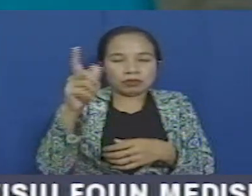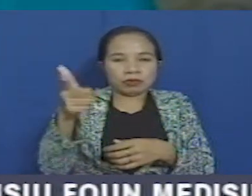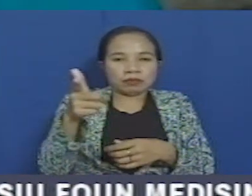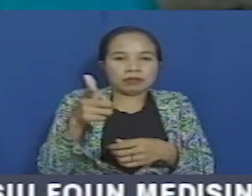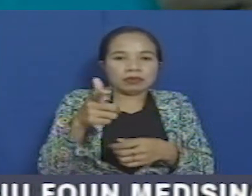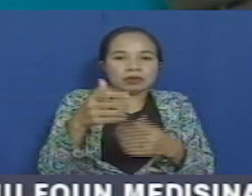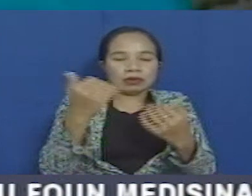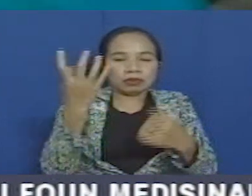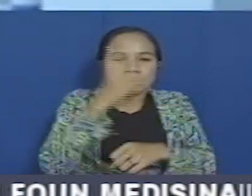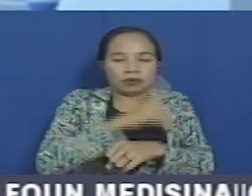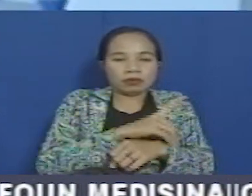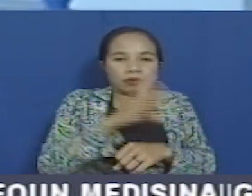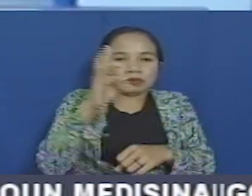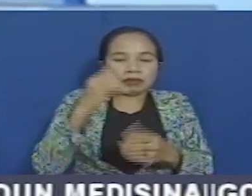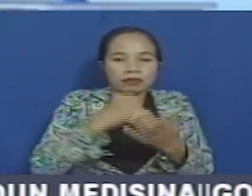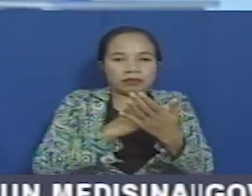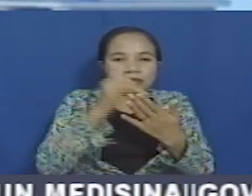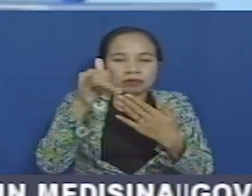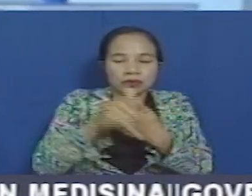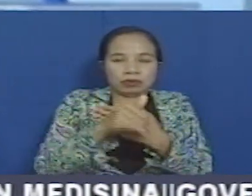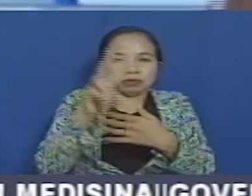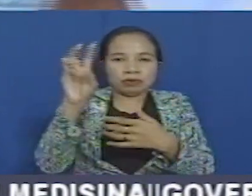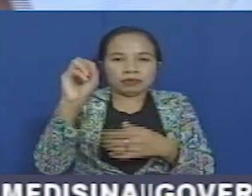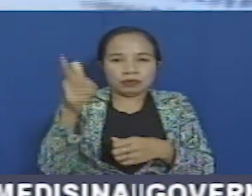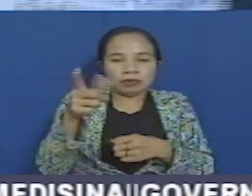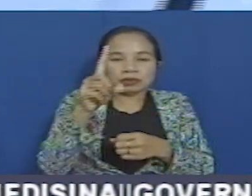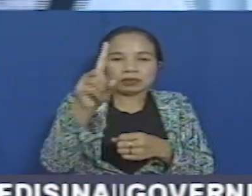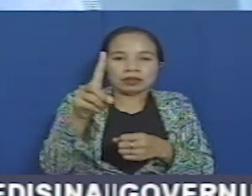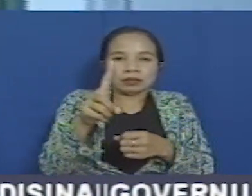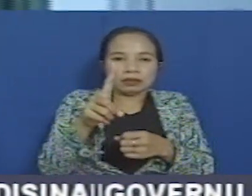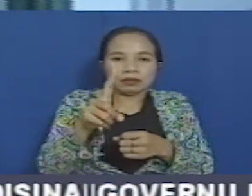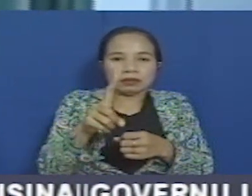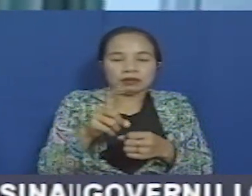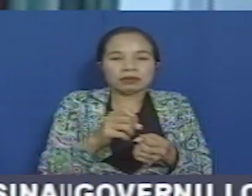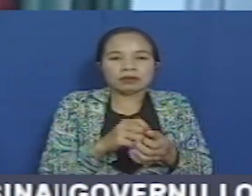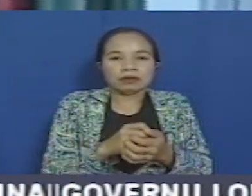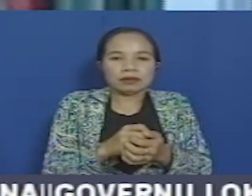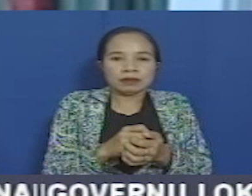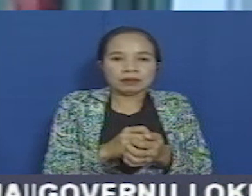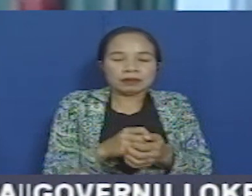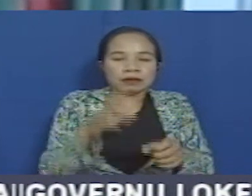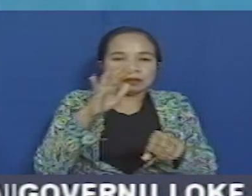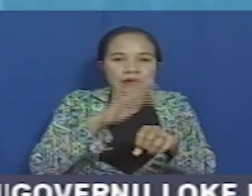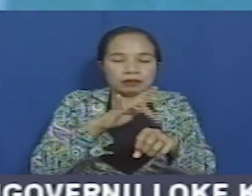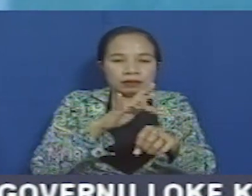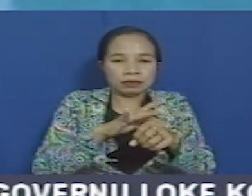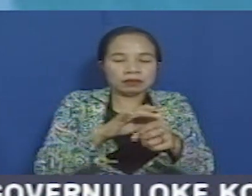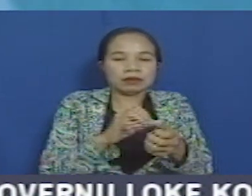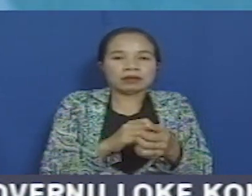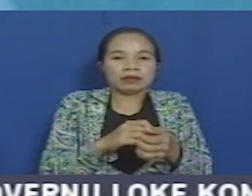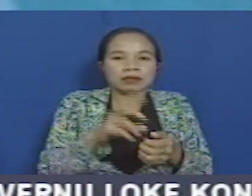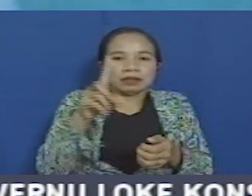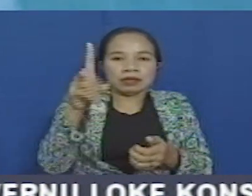ruanulu, to loron nen fulan zulu rihun rua ruanulu resin ida, cumulativo caso confirmado, rihun